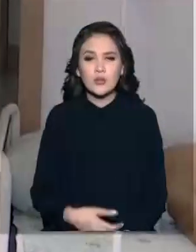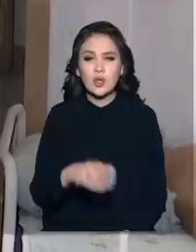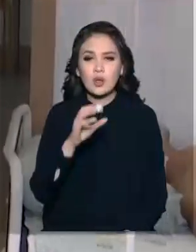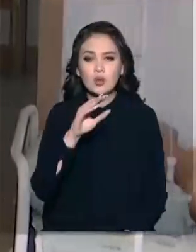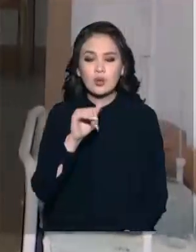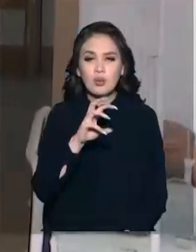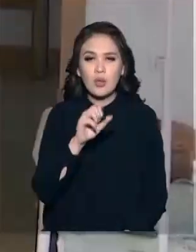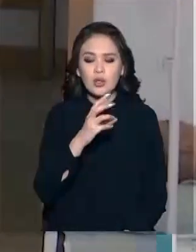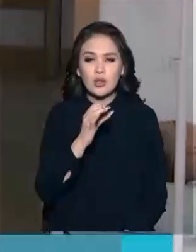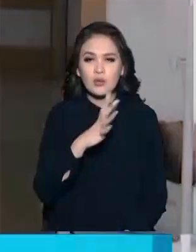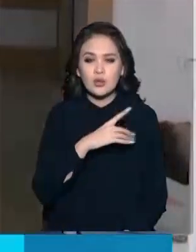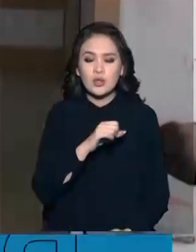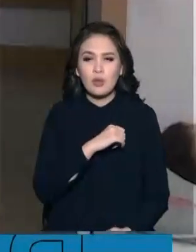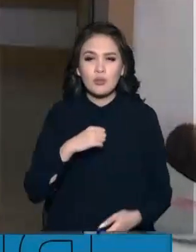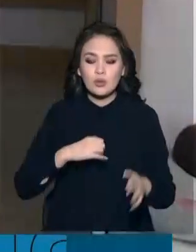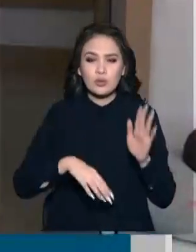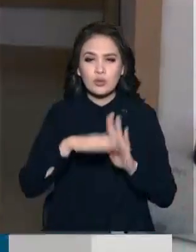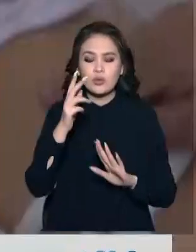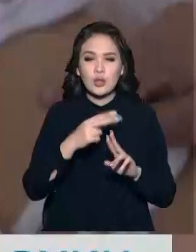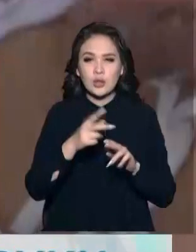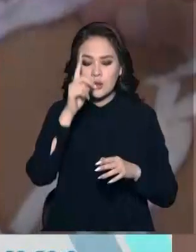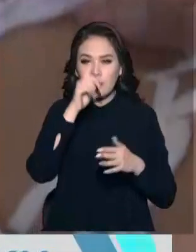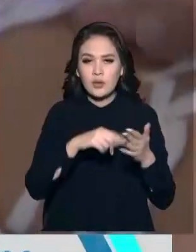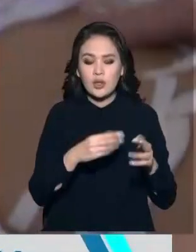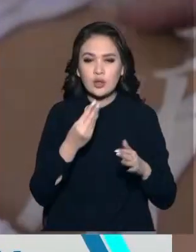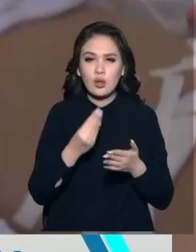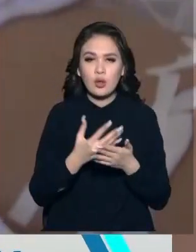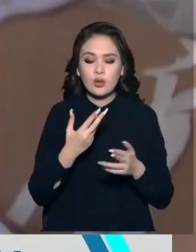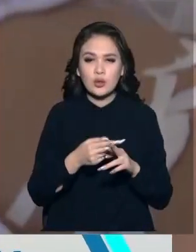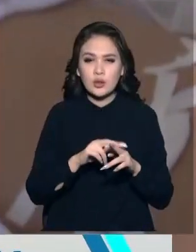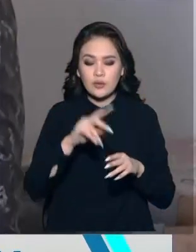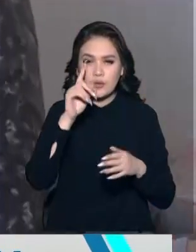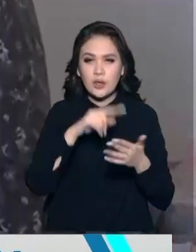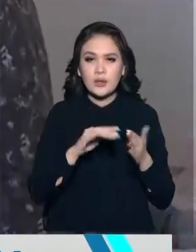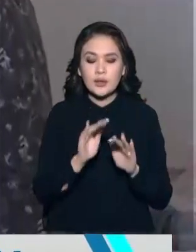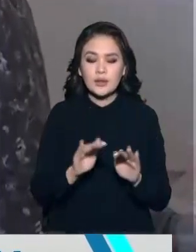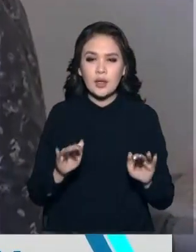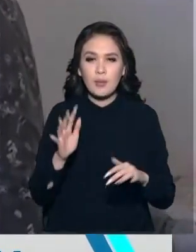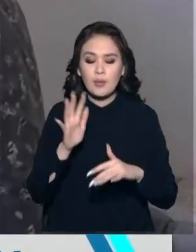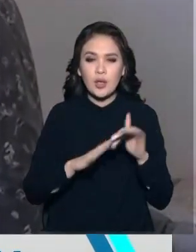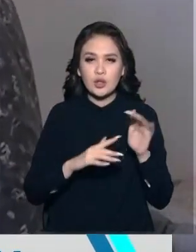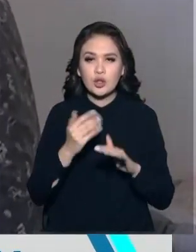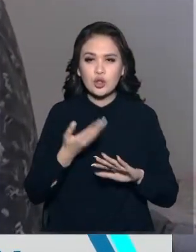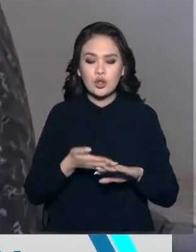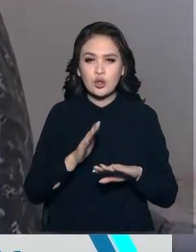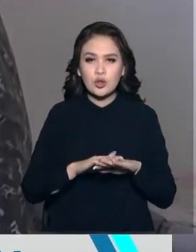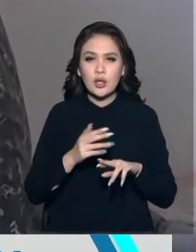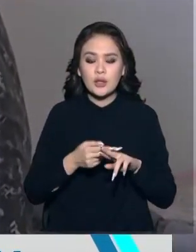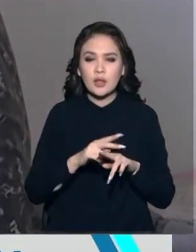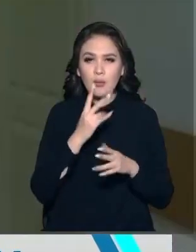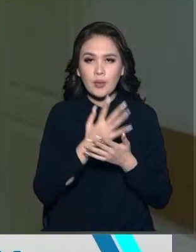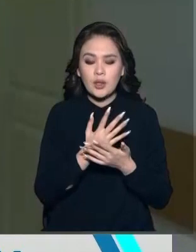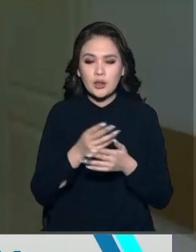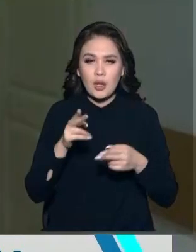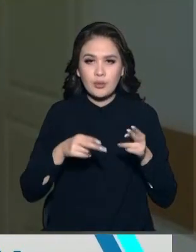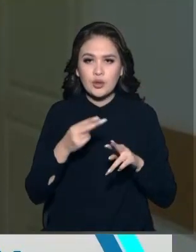Султанбек Тумашев – один из лучших в своей сфере. Ему доверяет самое дорогое – детей. В его практике очень сложные случаи и уникальные операции.